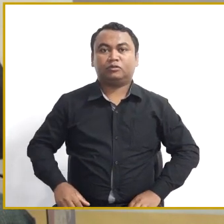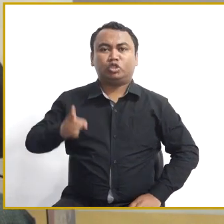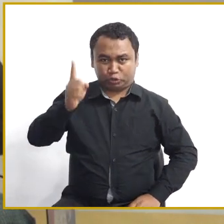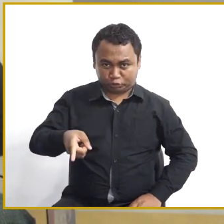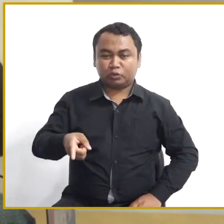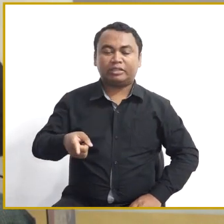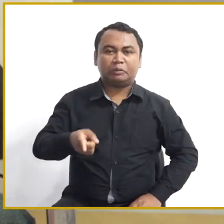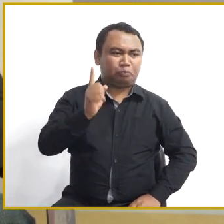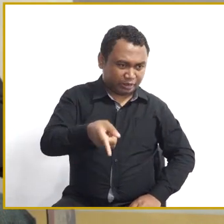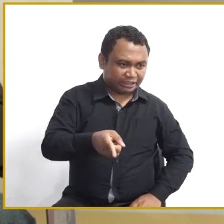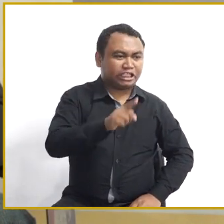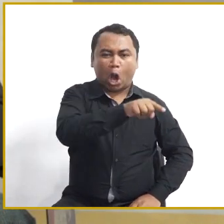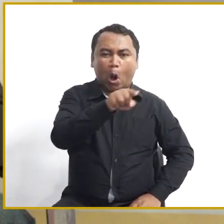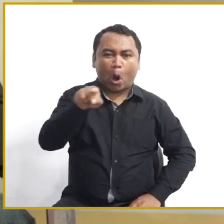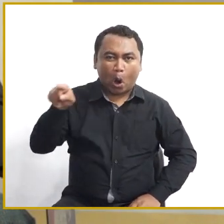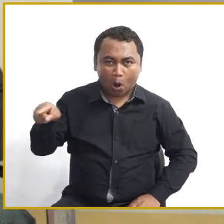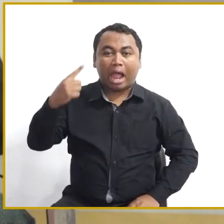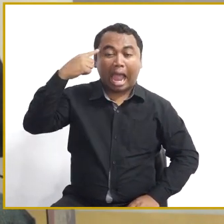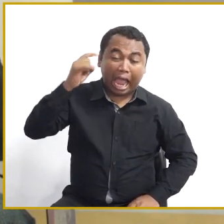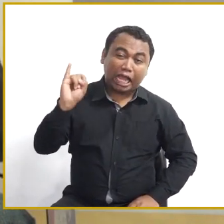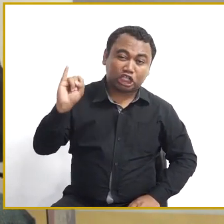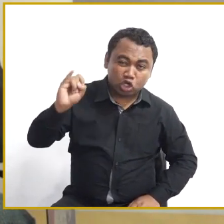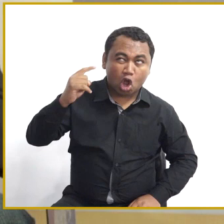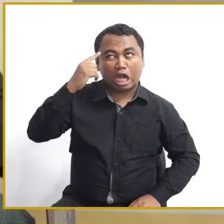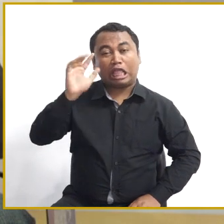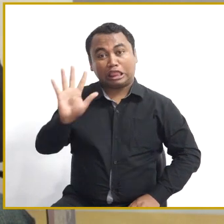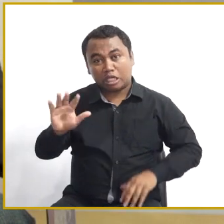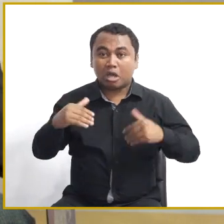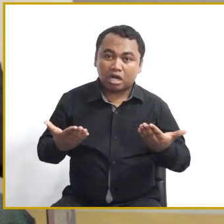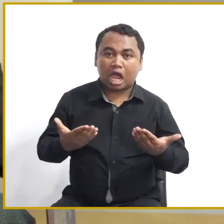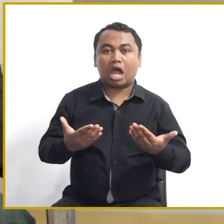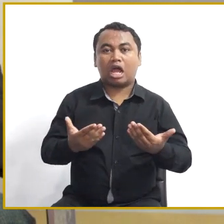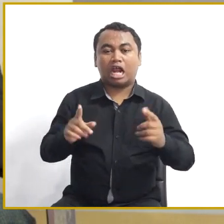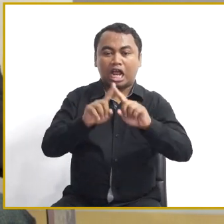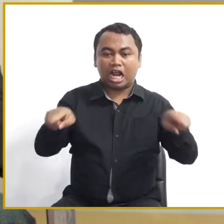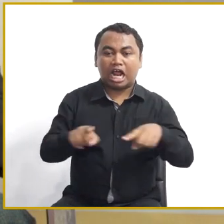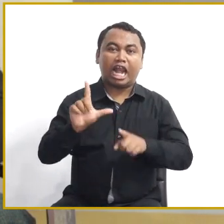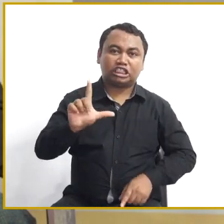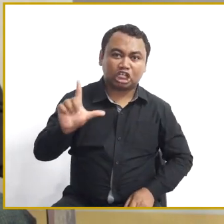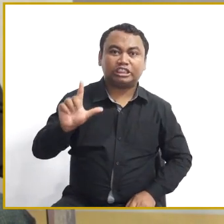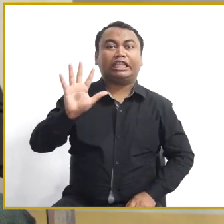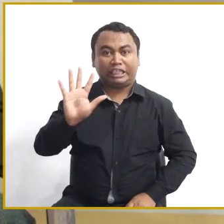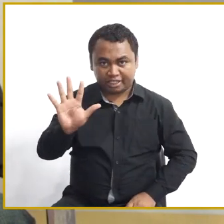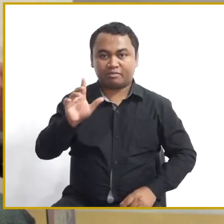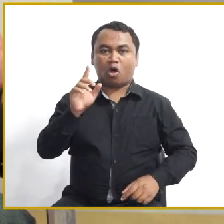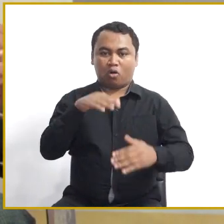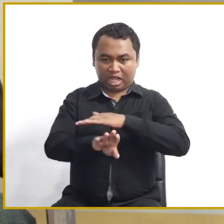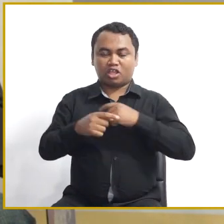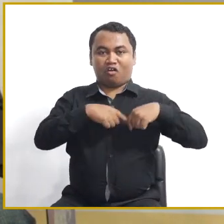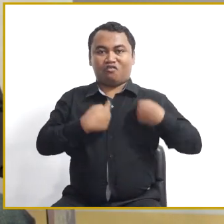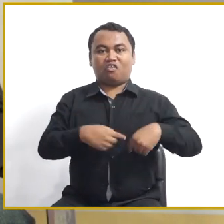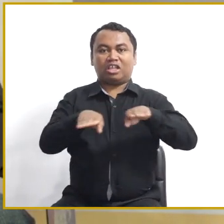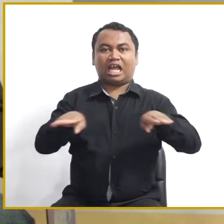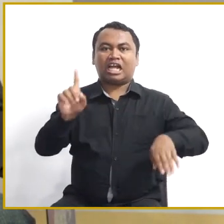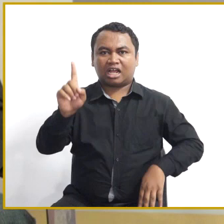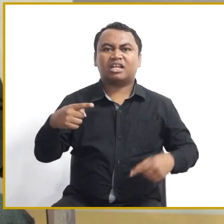tokony anana ingeniera dimy na licencie dimy isa-pokontany zany Madagasikara nefa nahoana ny mbola